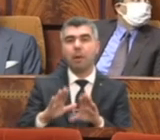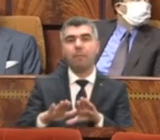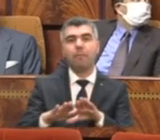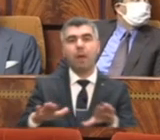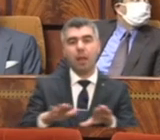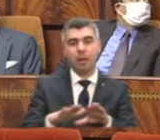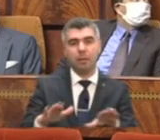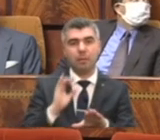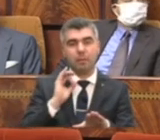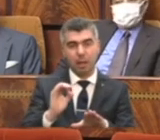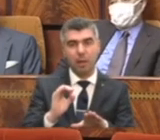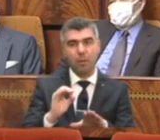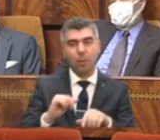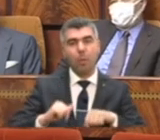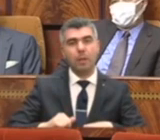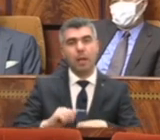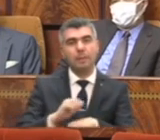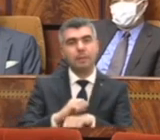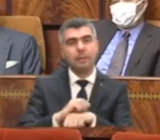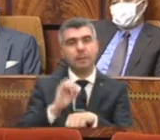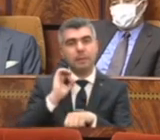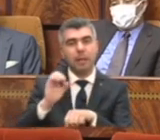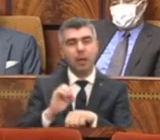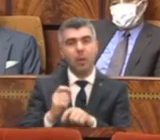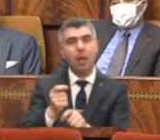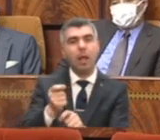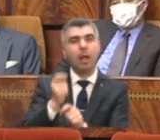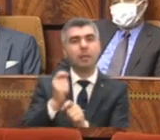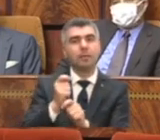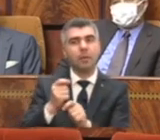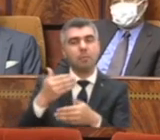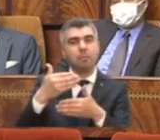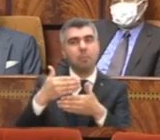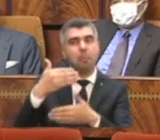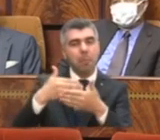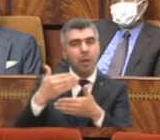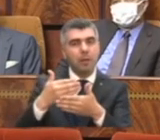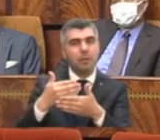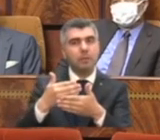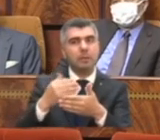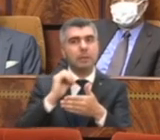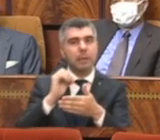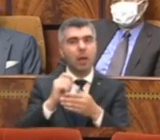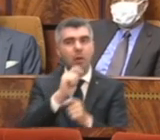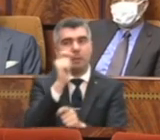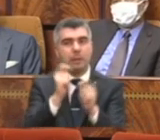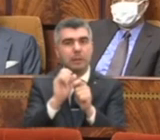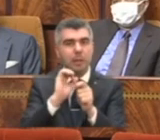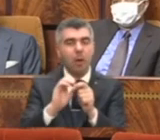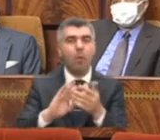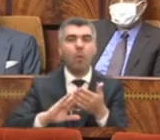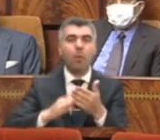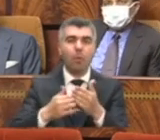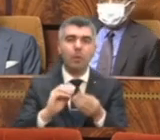أيير اللي هي تابعة للإقليم الأسفي، عندها مغطية بلان دوميناجمون، ولكن أراضي الجموع بقاينا إشكالات ومخلي